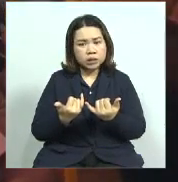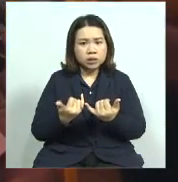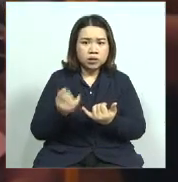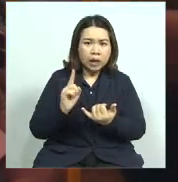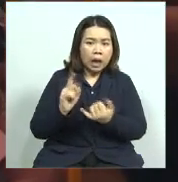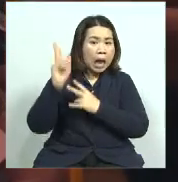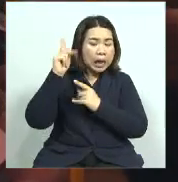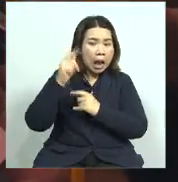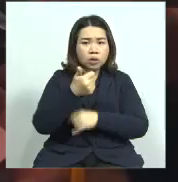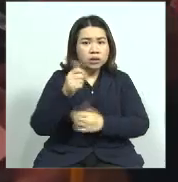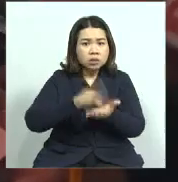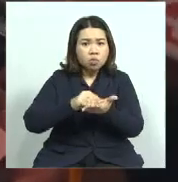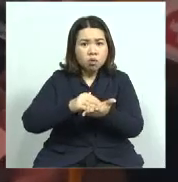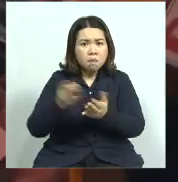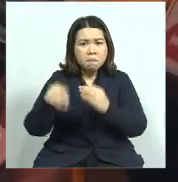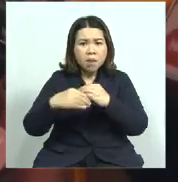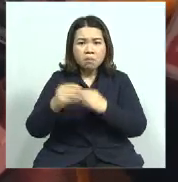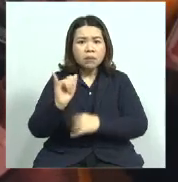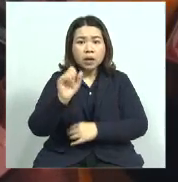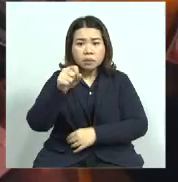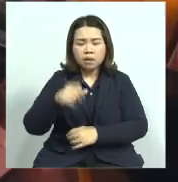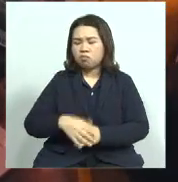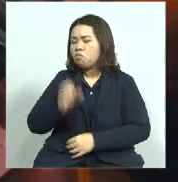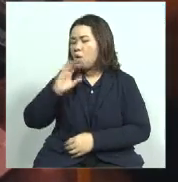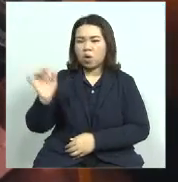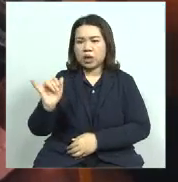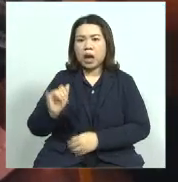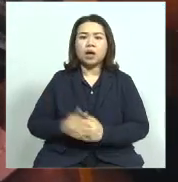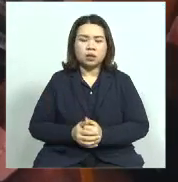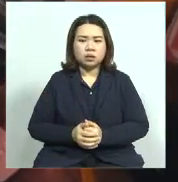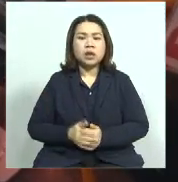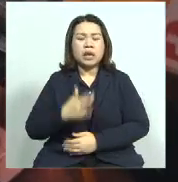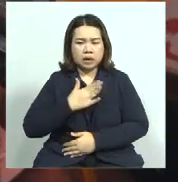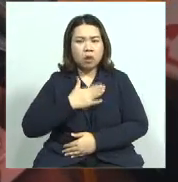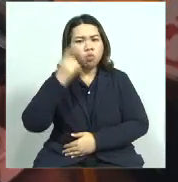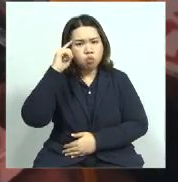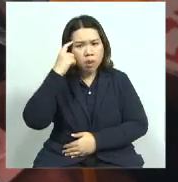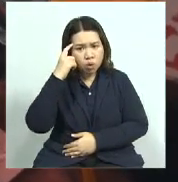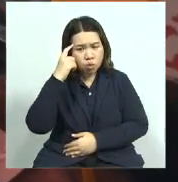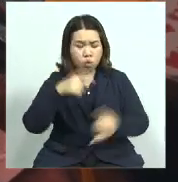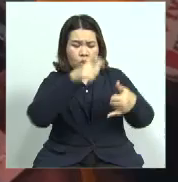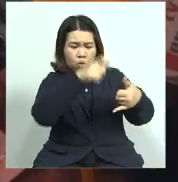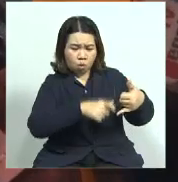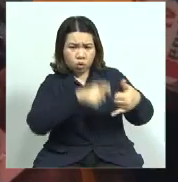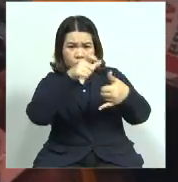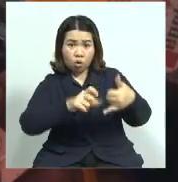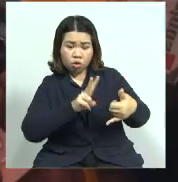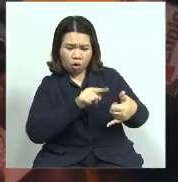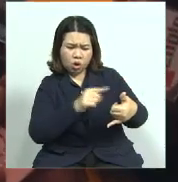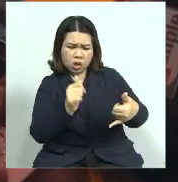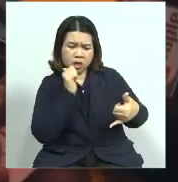การข่าวเพิ่มเติมใช่ไหมคะ ยังไม่มี เป็นเกิดมาในลักษณะ แต่ว่ายังไม่เรายังไม่รู้ว่าคนเดียว2คนนี้ทำ